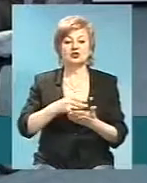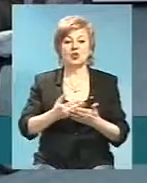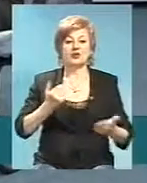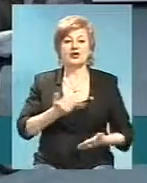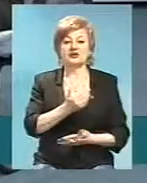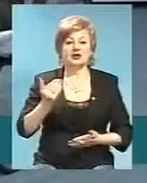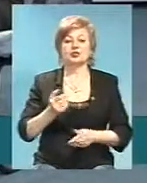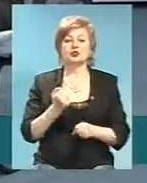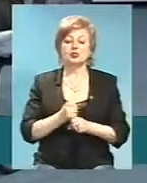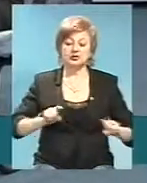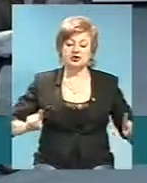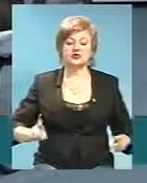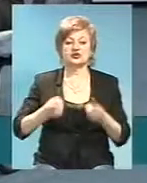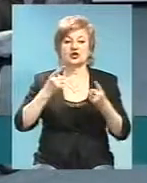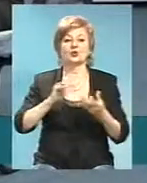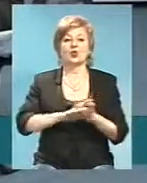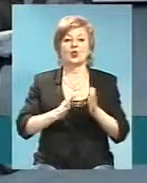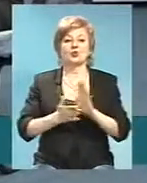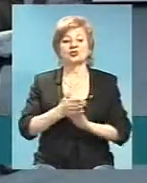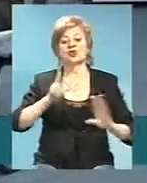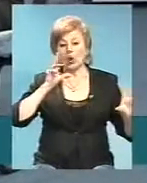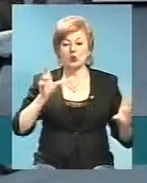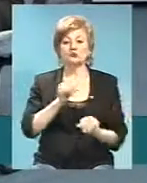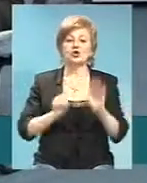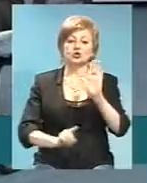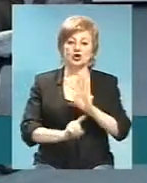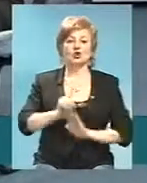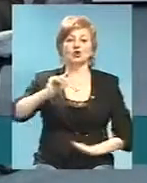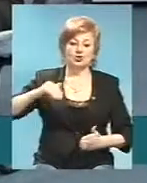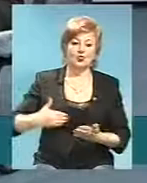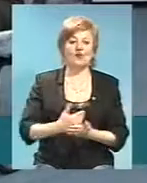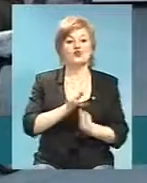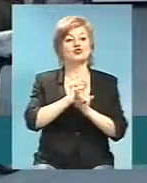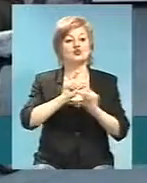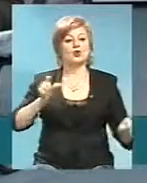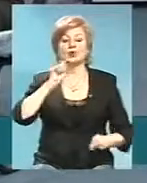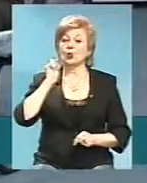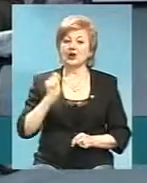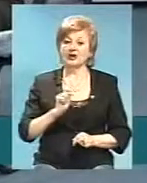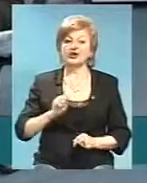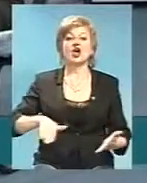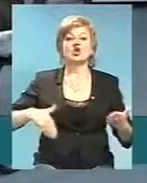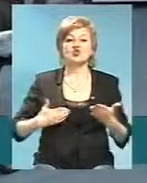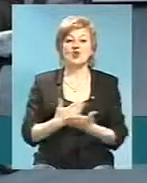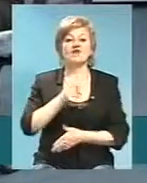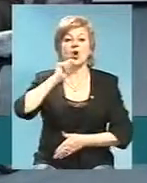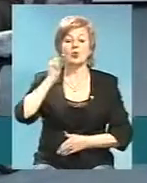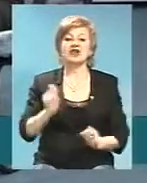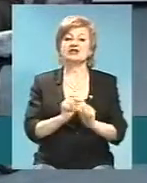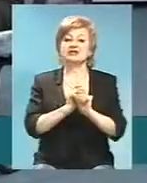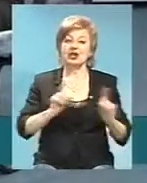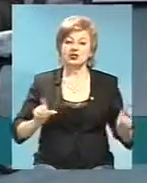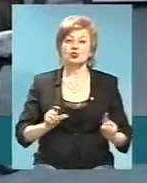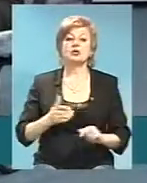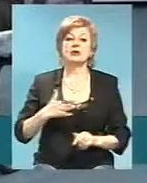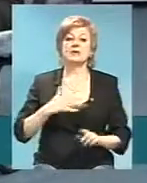створення умови для успішного старту нової української школи. Отже, нова українська школа, до якої